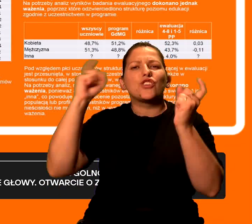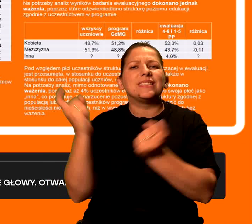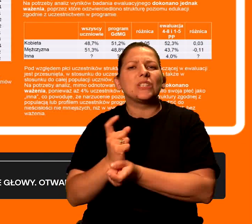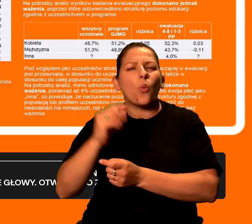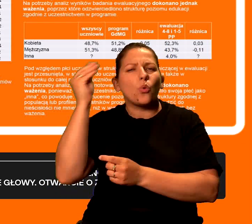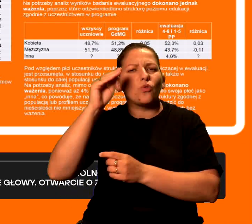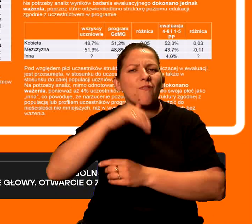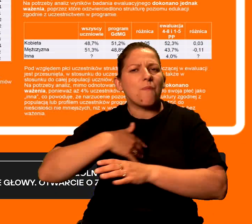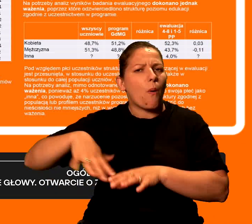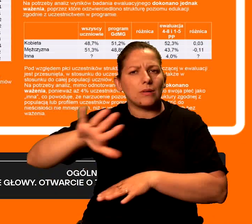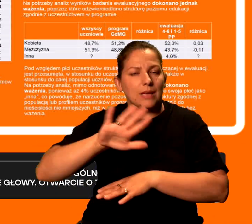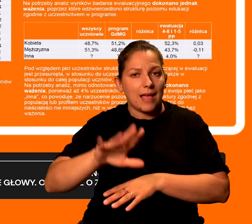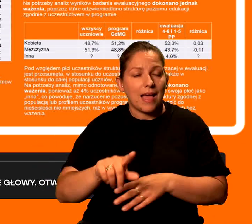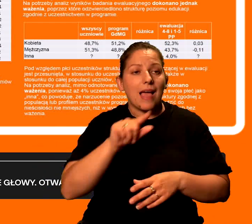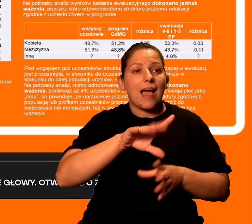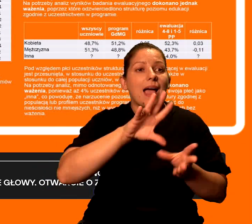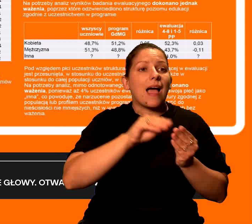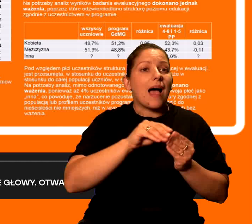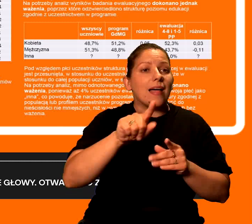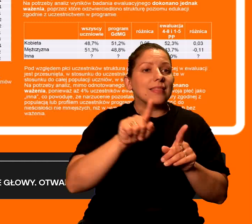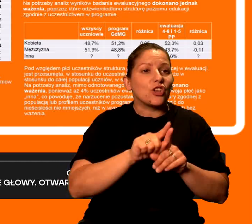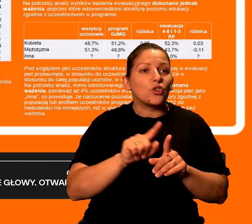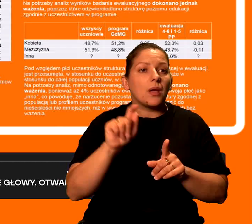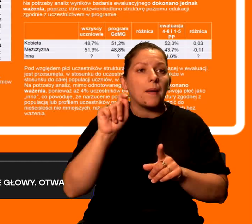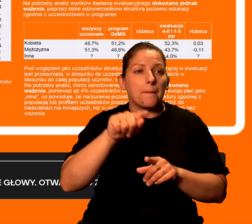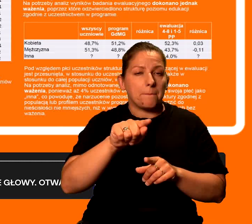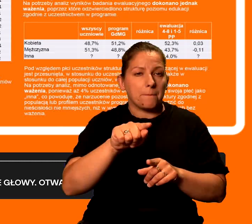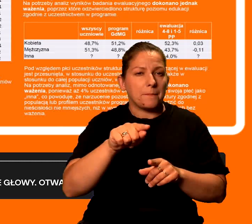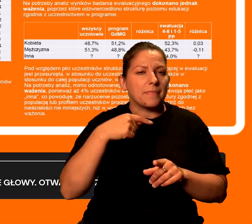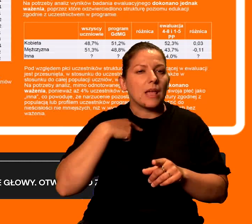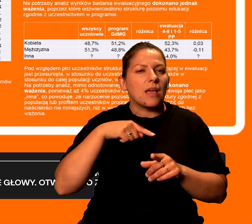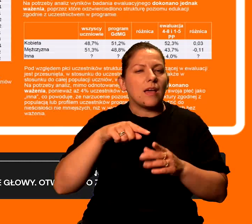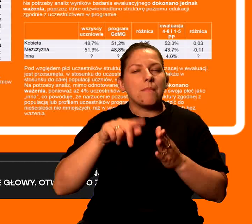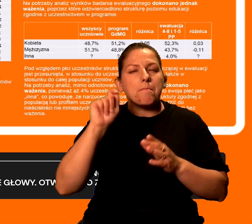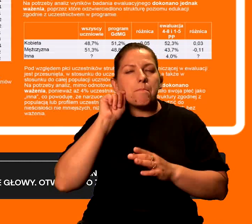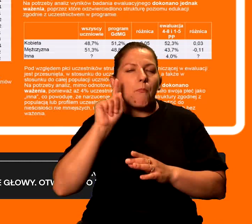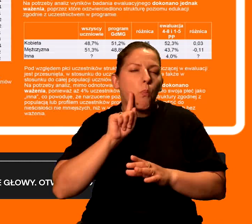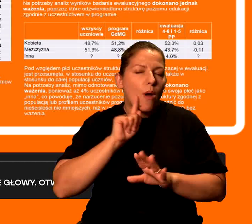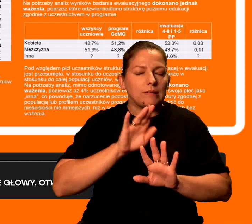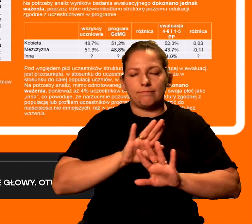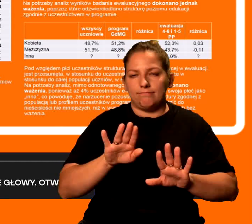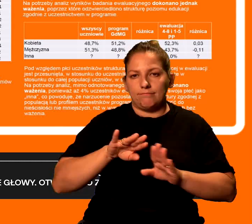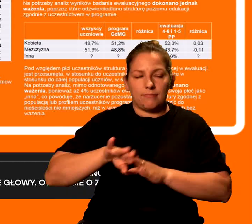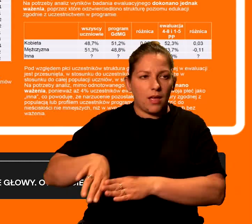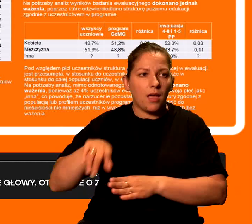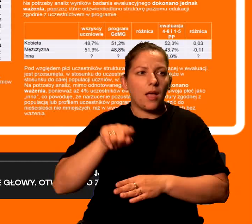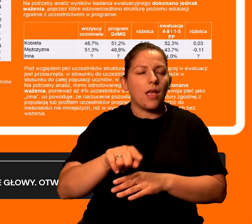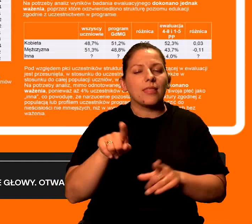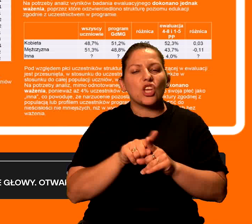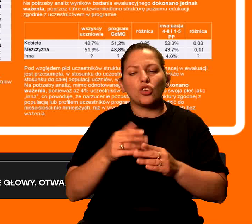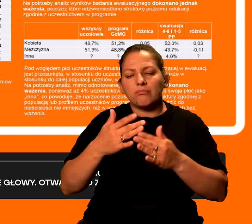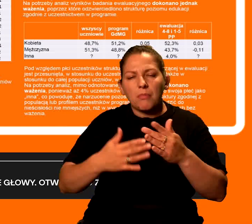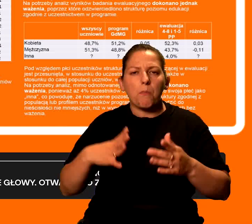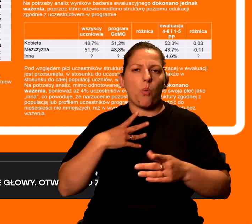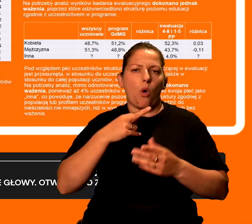Tak? Natomiast w trzeciej kwestii, kwestii płci, tu zrezygnowaliśmy z ważenia, ponieważ 4% uczniów zadeklarowało płeć inną